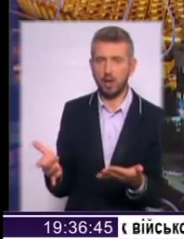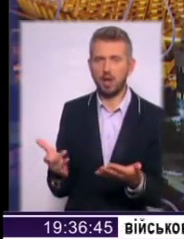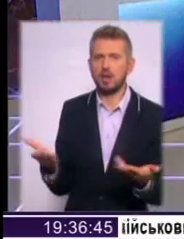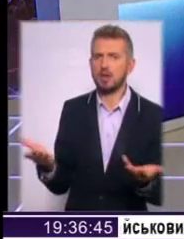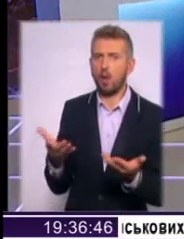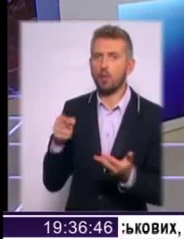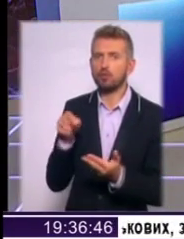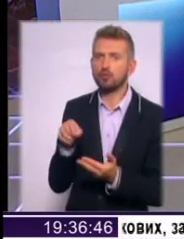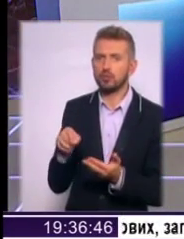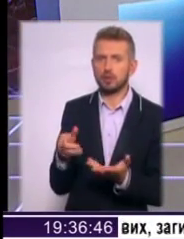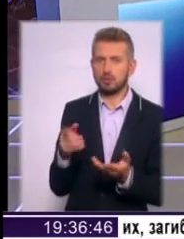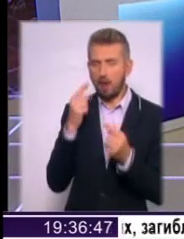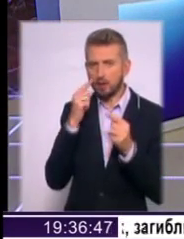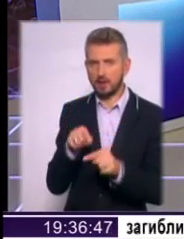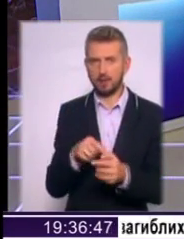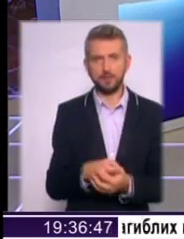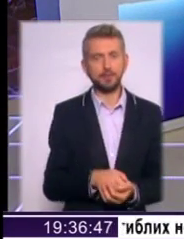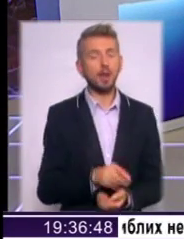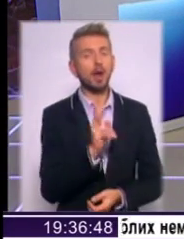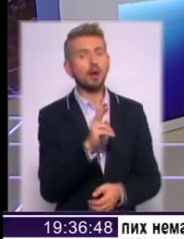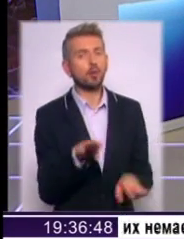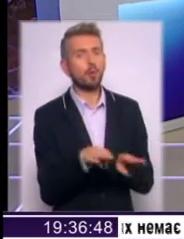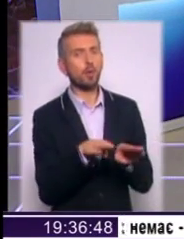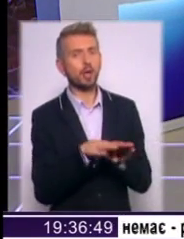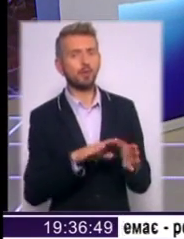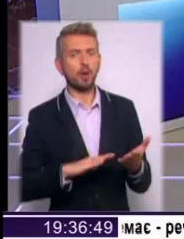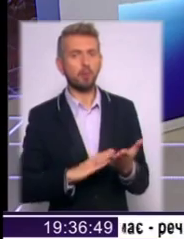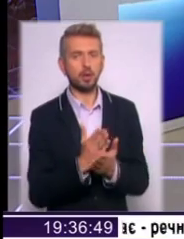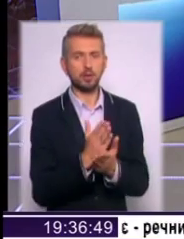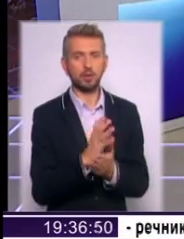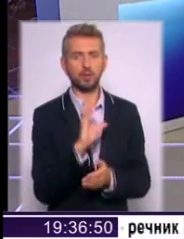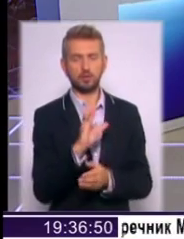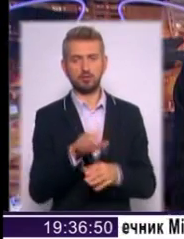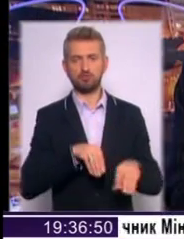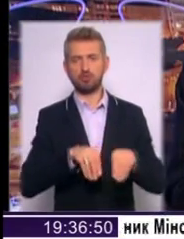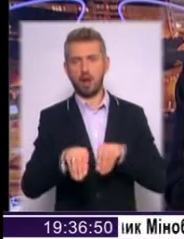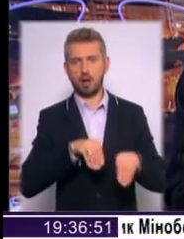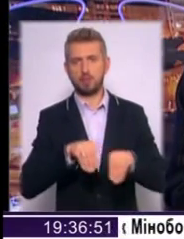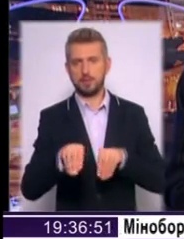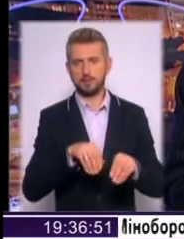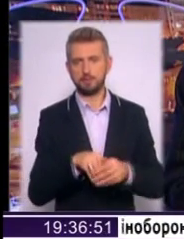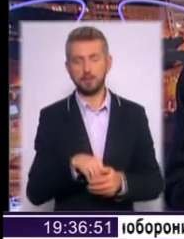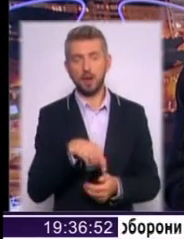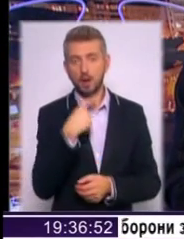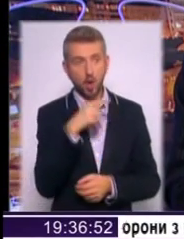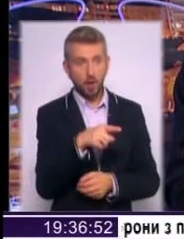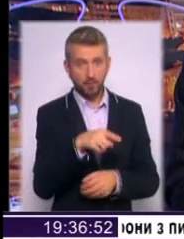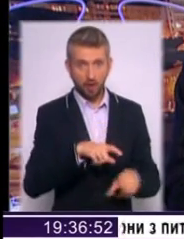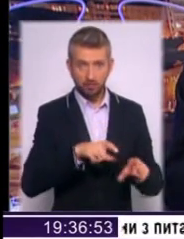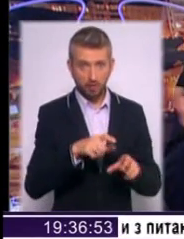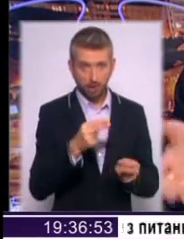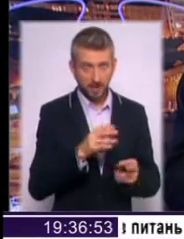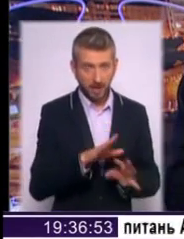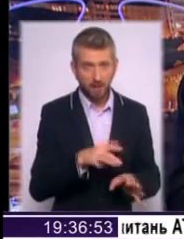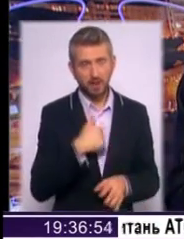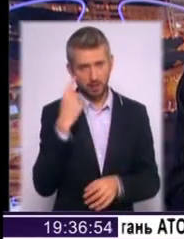якось сюди йде. А хтось порівнює політику з шахами. От кажуть, от ви не граєте в шахи? Я